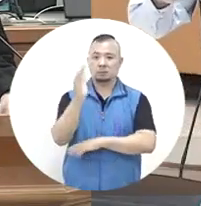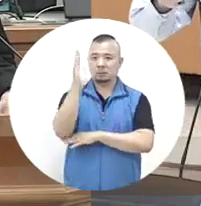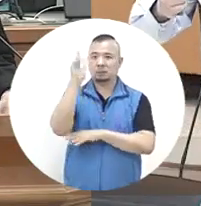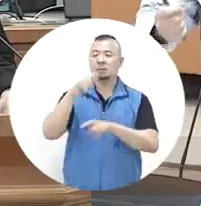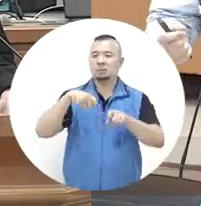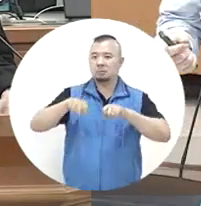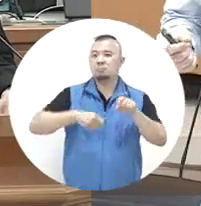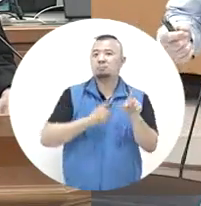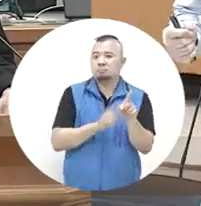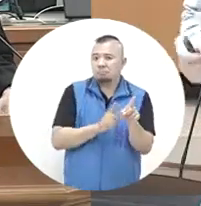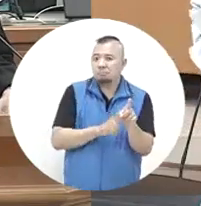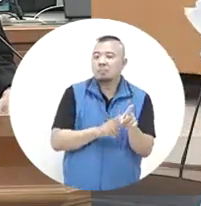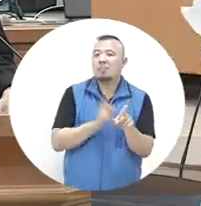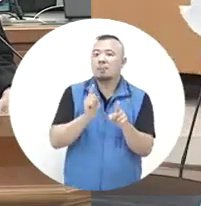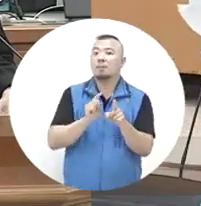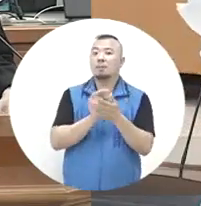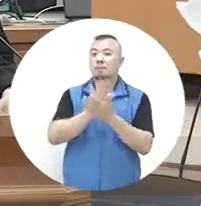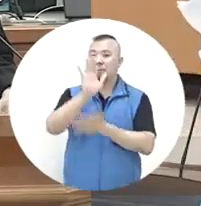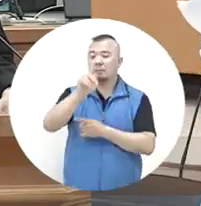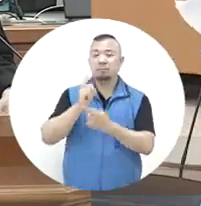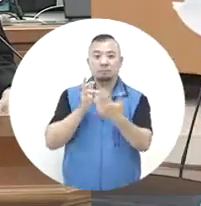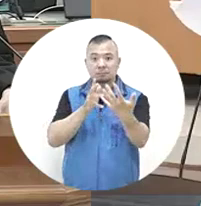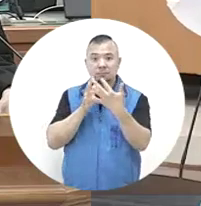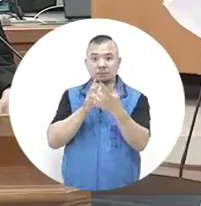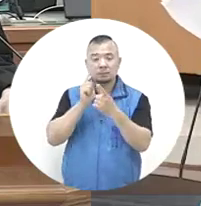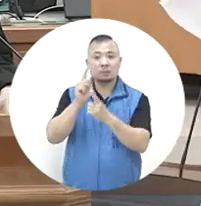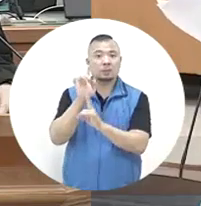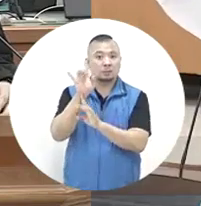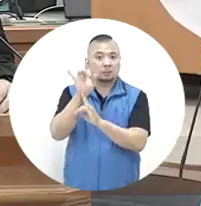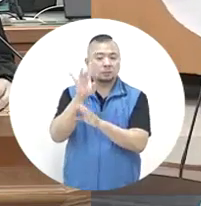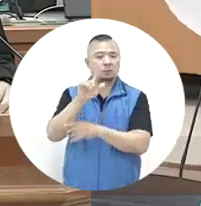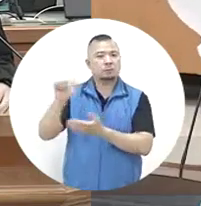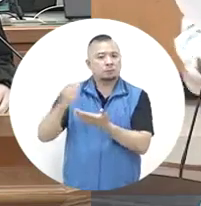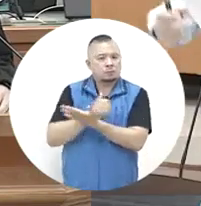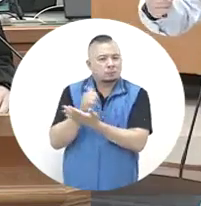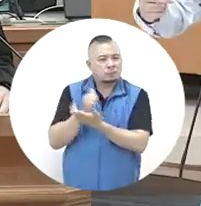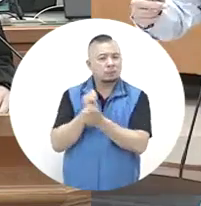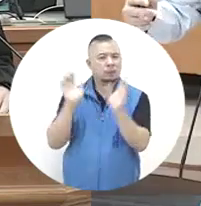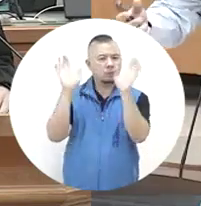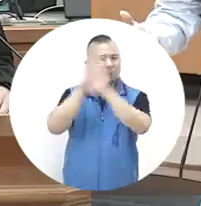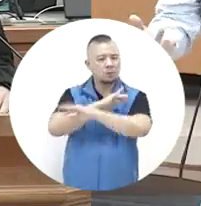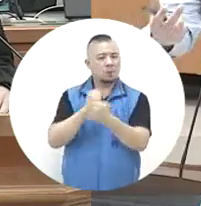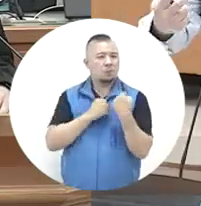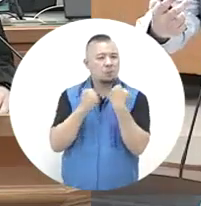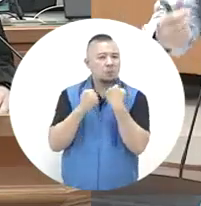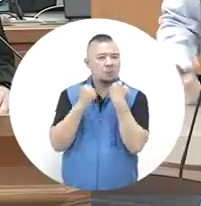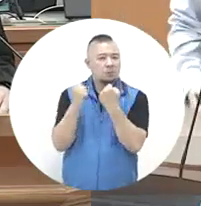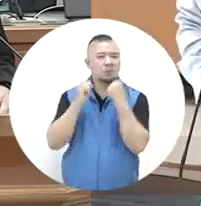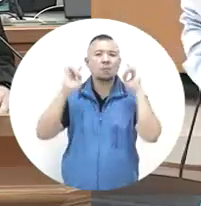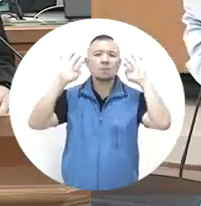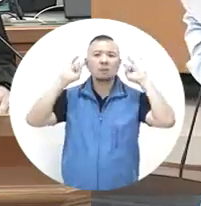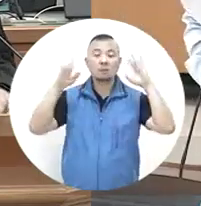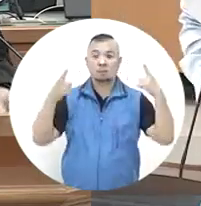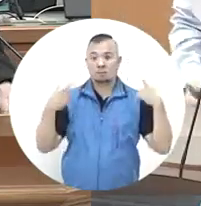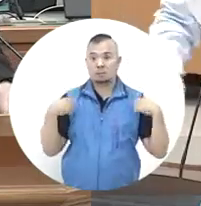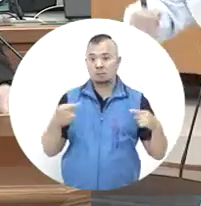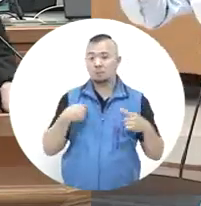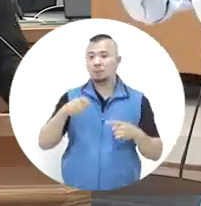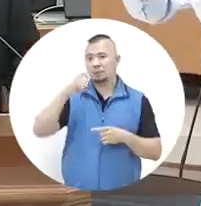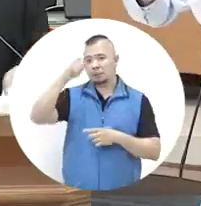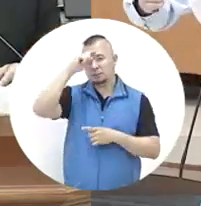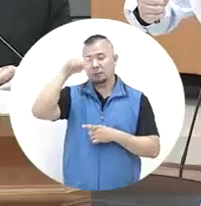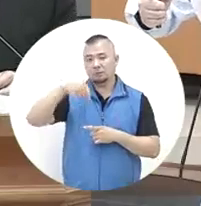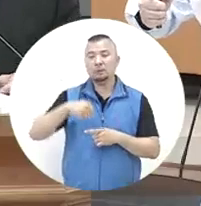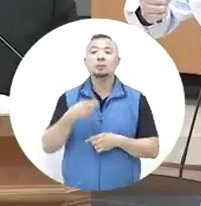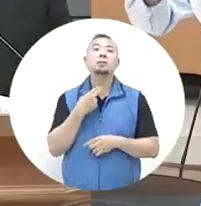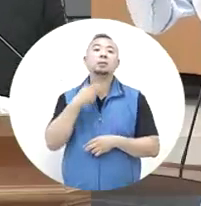请市长来帮忙我们新竹物流晚上噪音的问题齁啊，本来要请市长听一下录音的，我今天没有带录音来齁。他